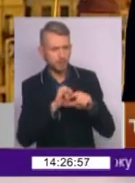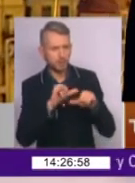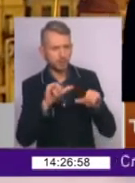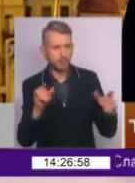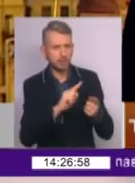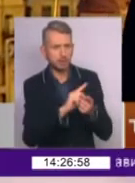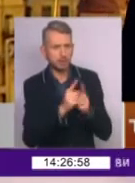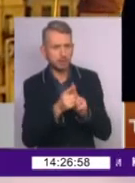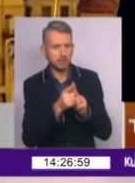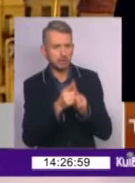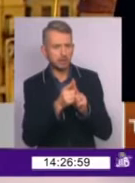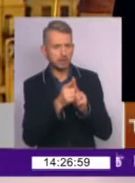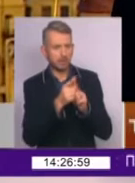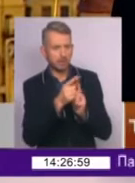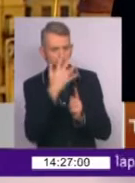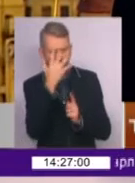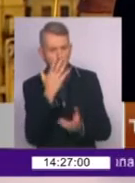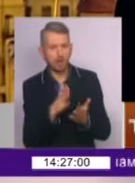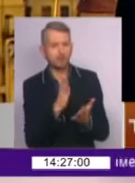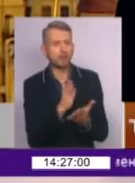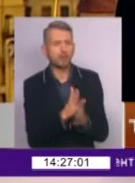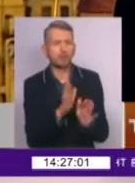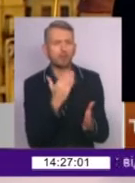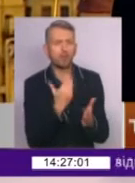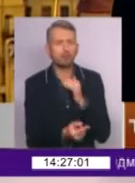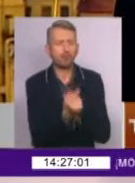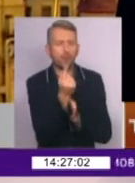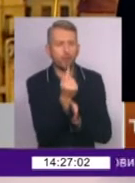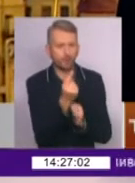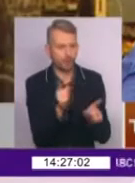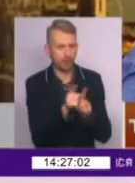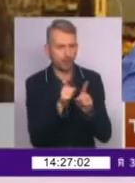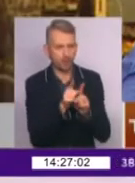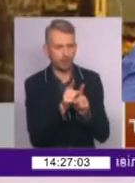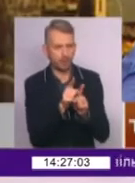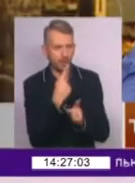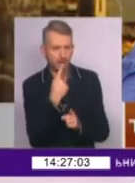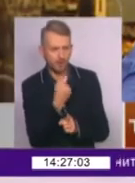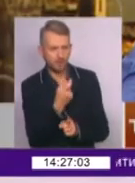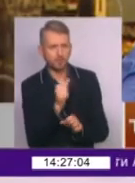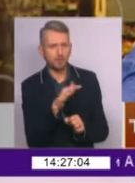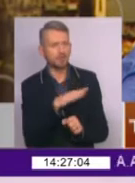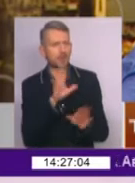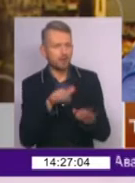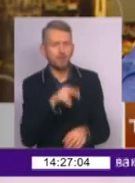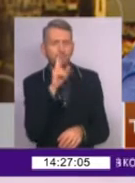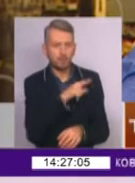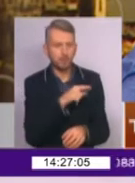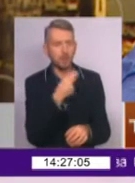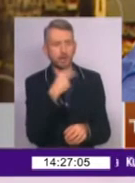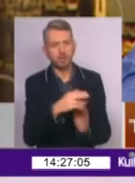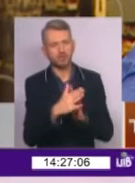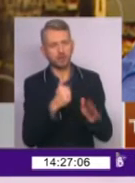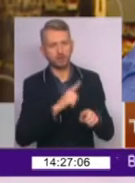темну зірчастої форми. Якщо є хоч один елемент такої висипки, навіть якщо це буде помилка, краще викликати швидку